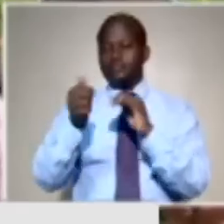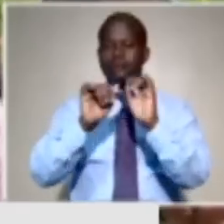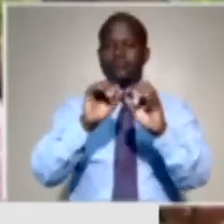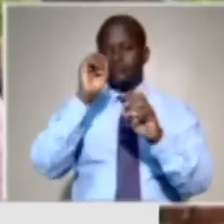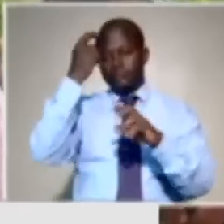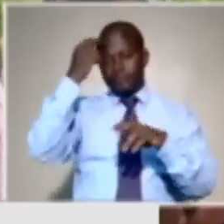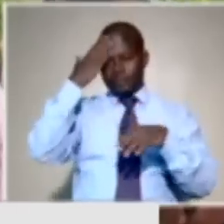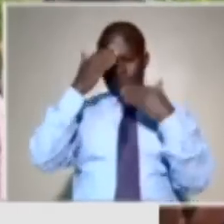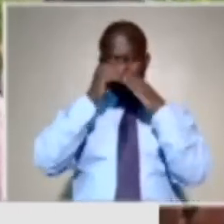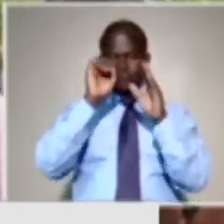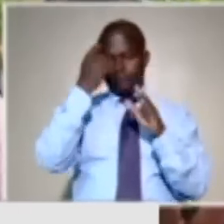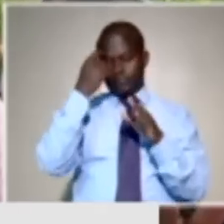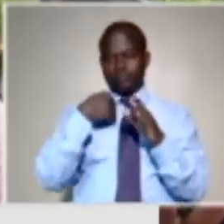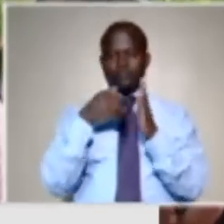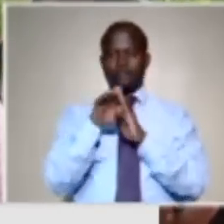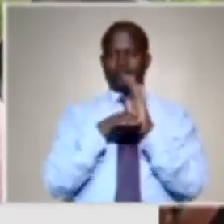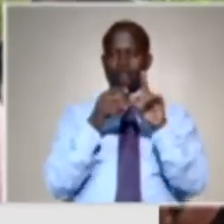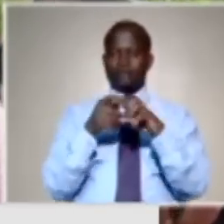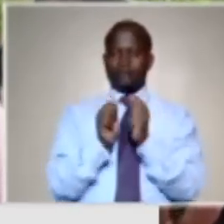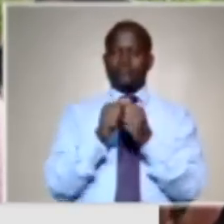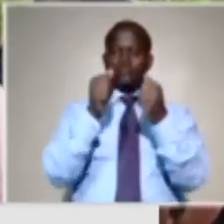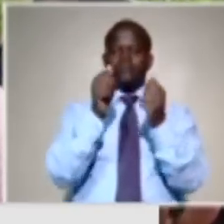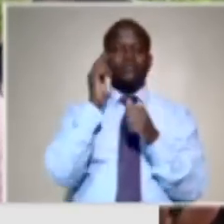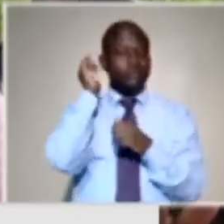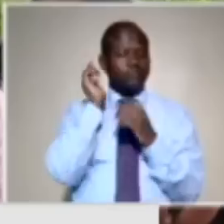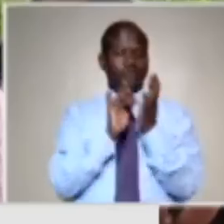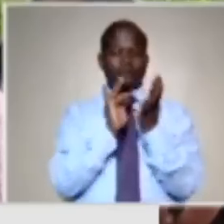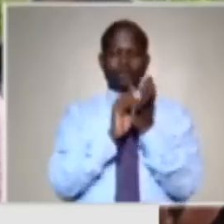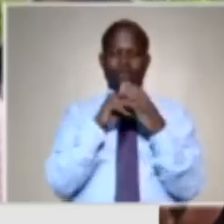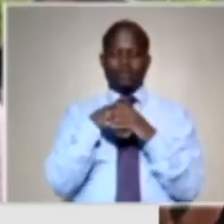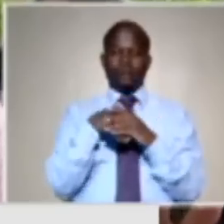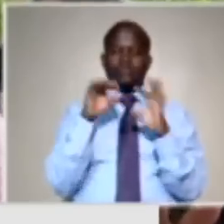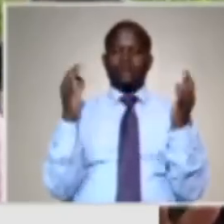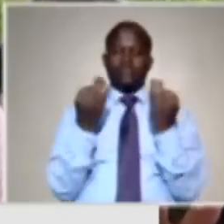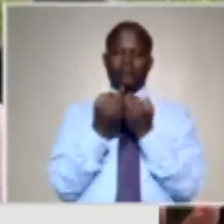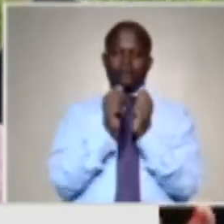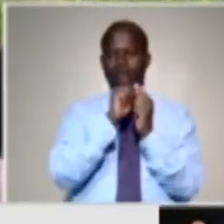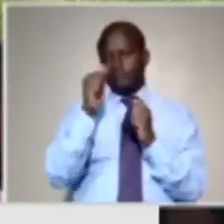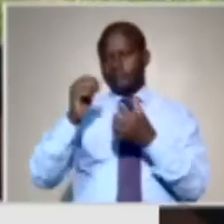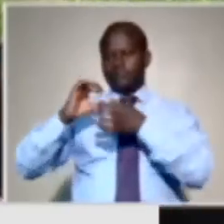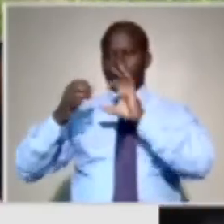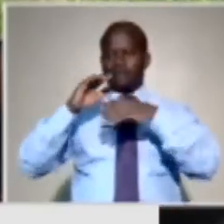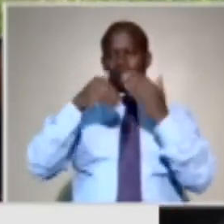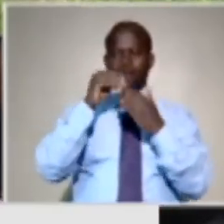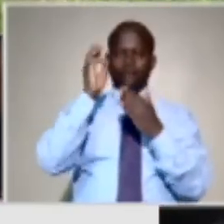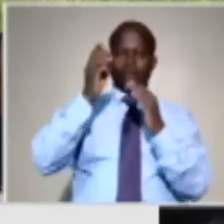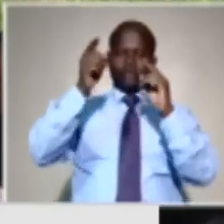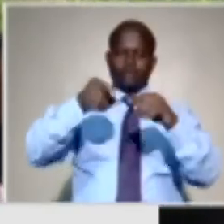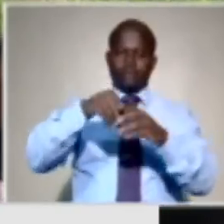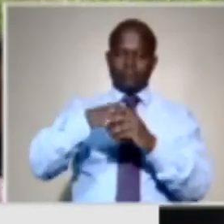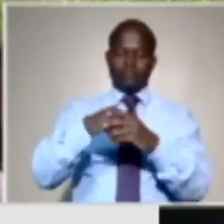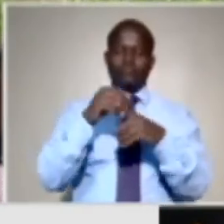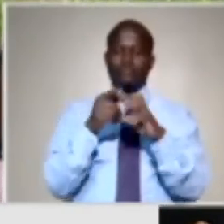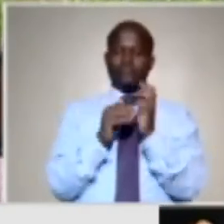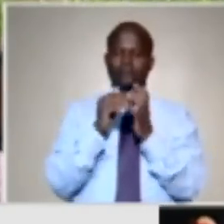leta murabizi leta ifite gahunda zitandukanye zo gutanga ama smartphone ku miryango ndetse n'abandi bafatanye bukuru rwenda bazazamaho hagati ariko